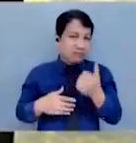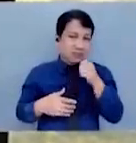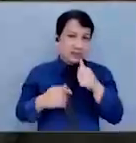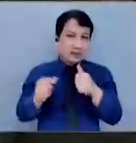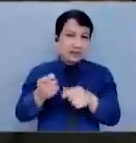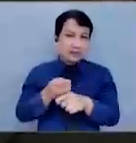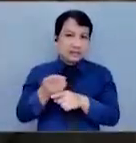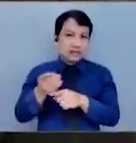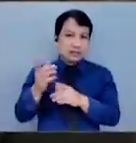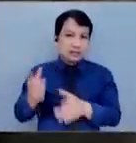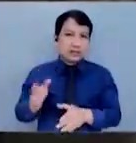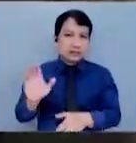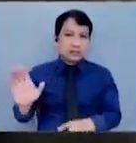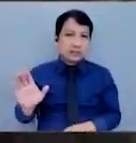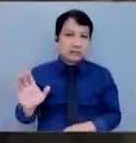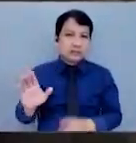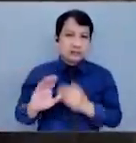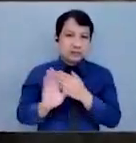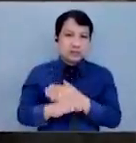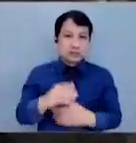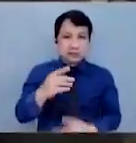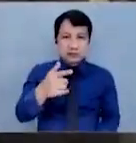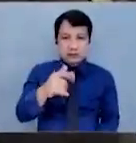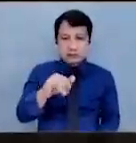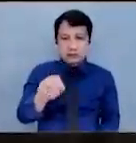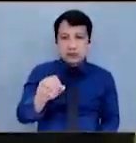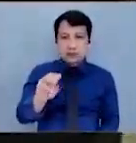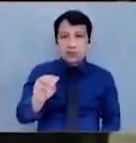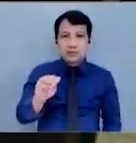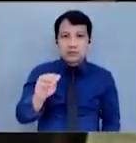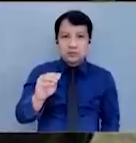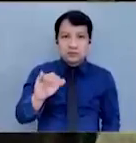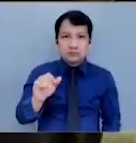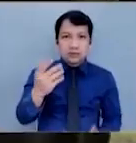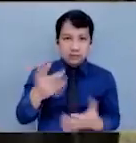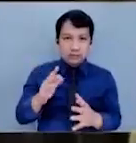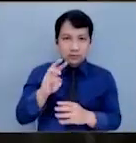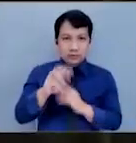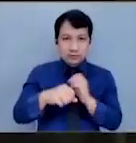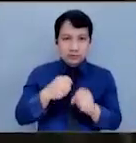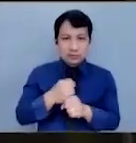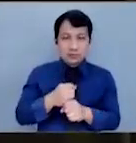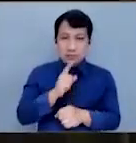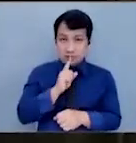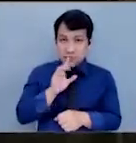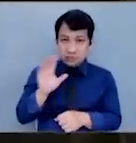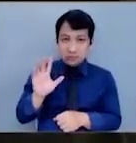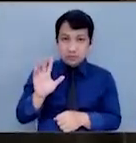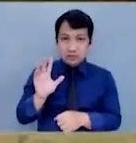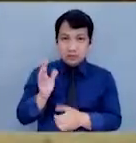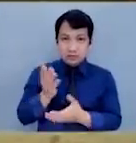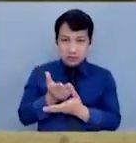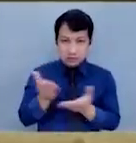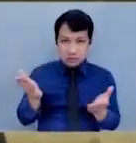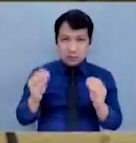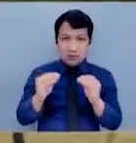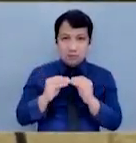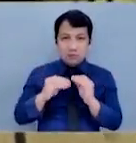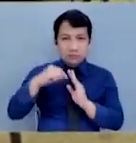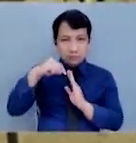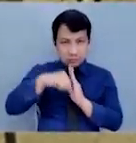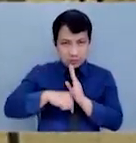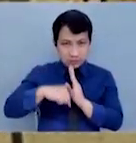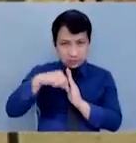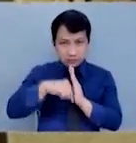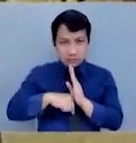ang directorial comeback ni Gino M. Santos after 6 years. At promise niya sa MarVen fans, may mas malalim pa na hugot ang mga karakter